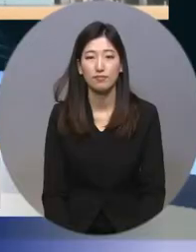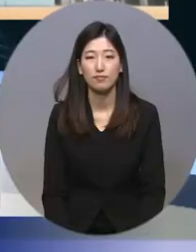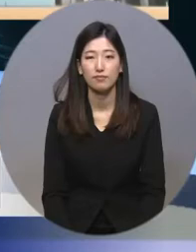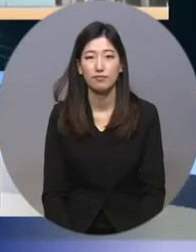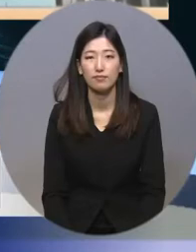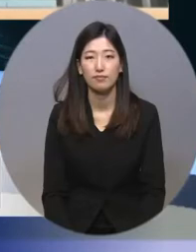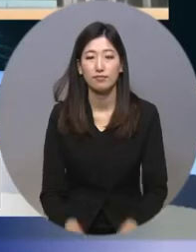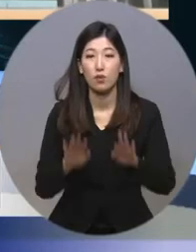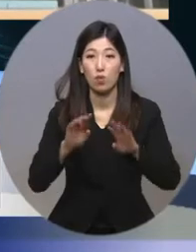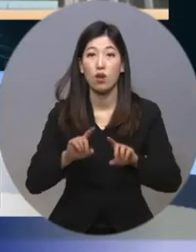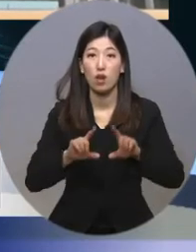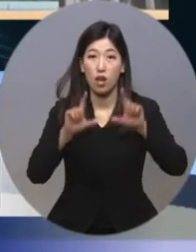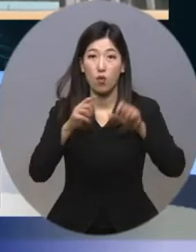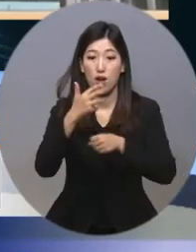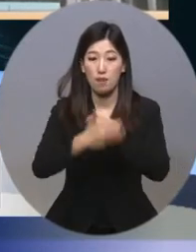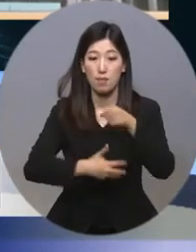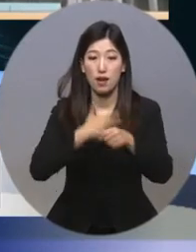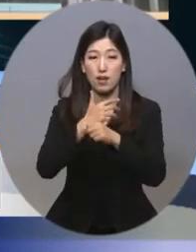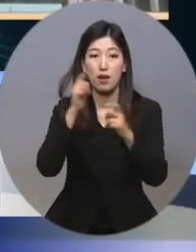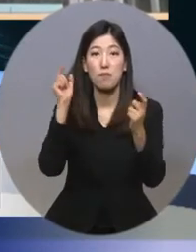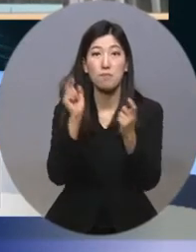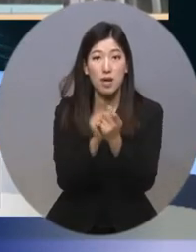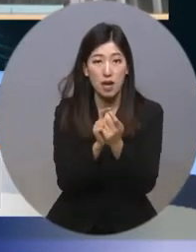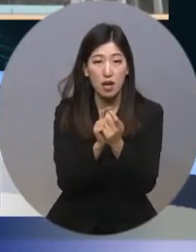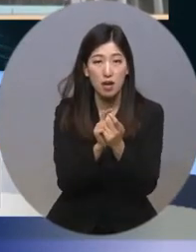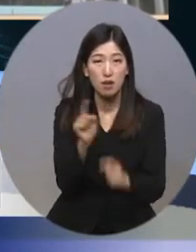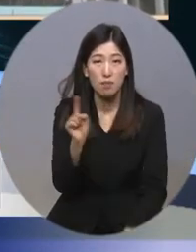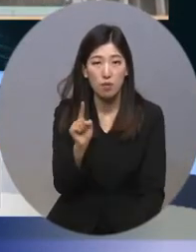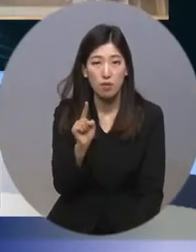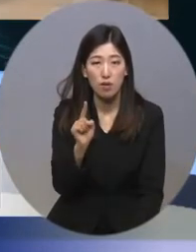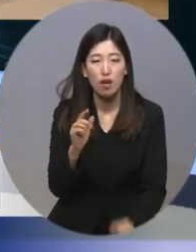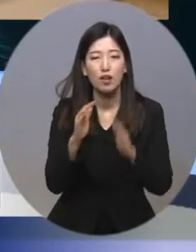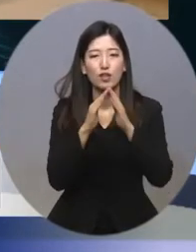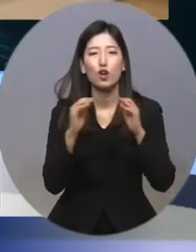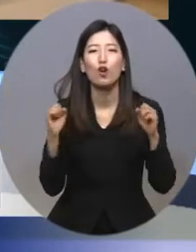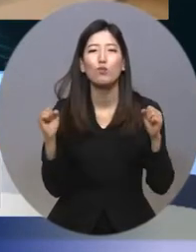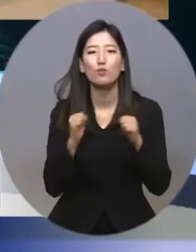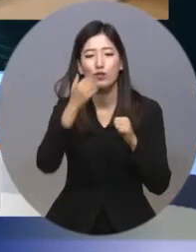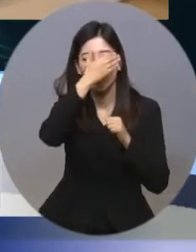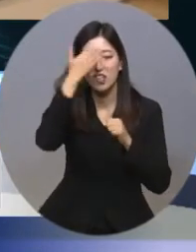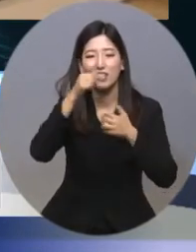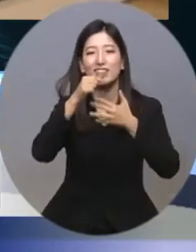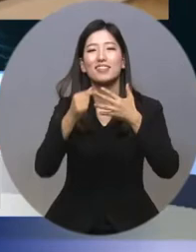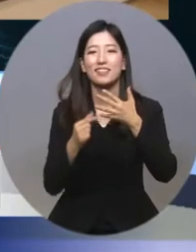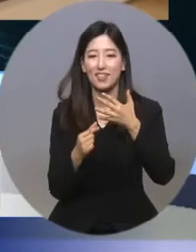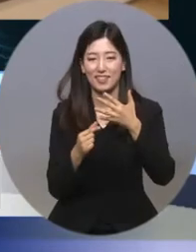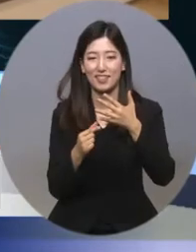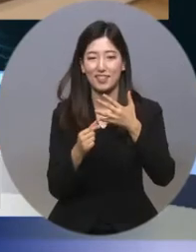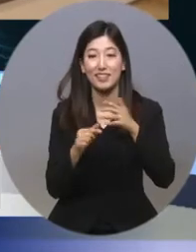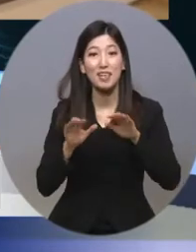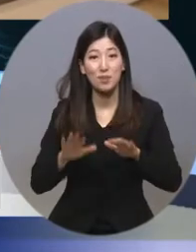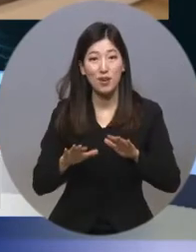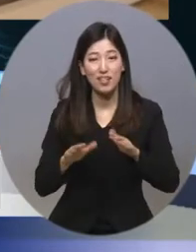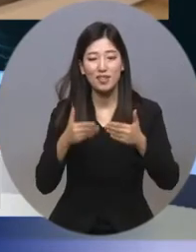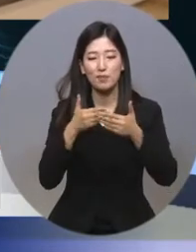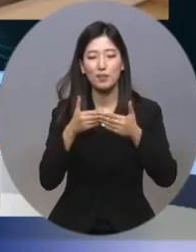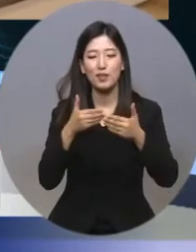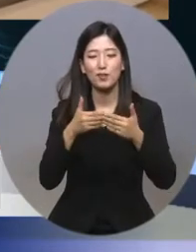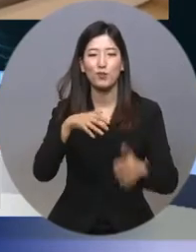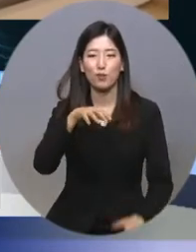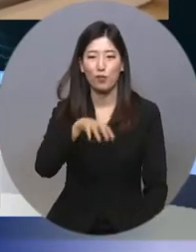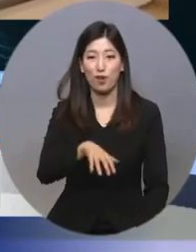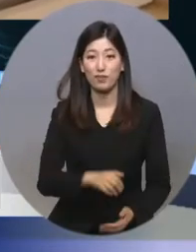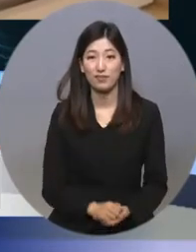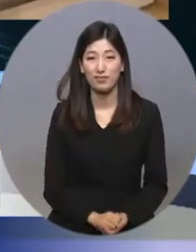올해로 8년째 진행되고 있는 전북 청년 시리즈가 전북 도림미술관에서 열리고 있습니다. 지역